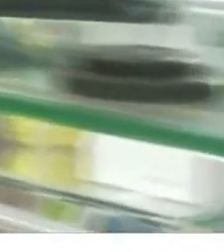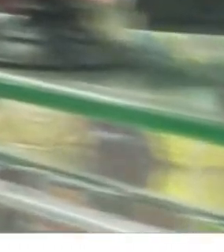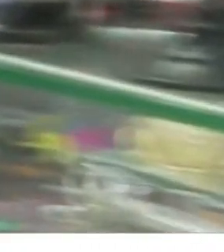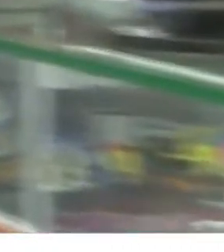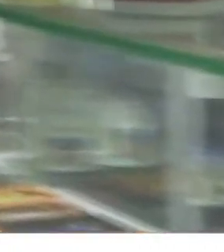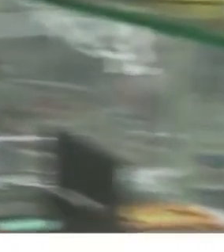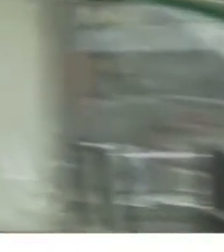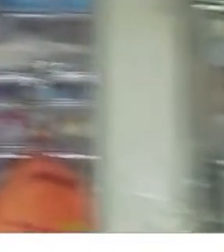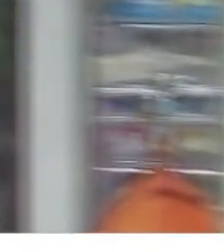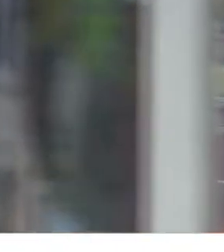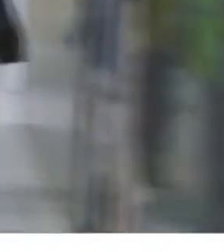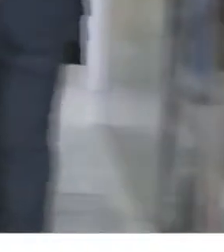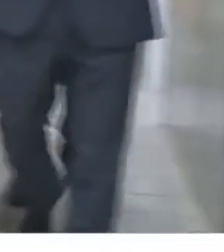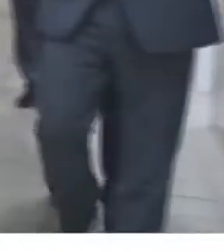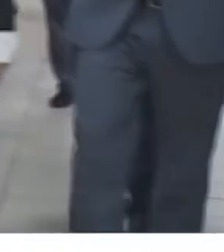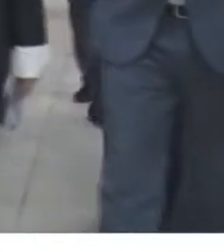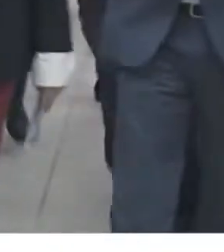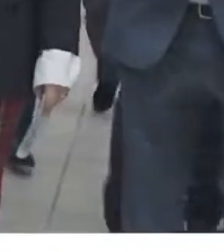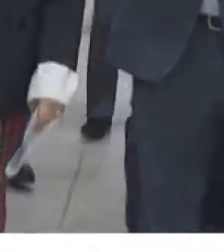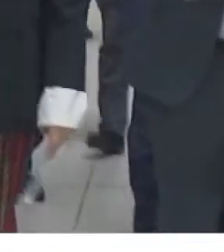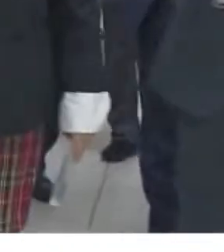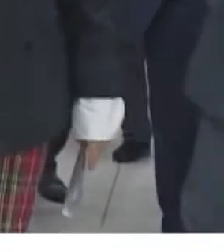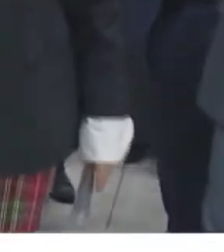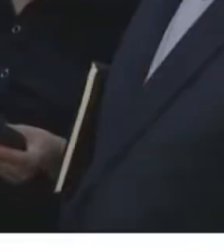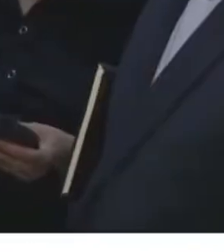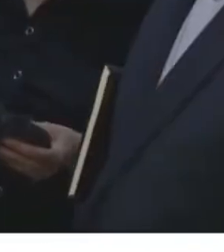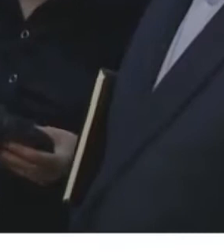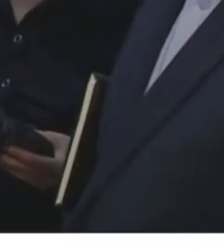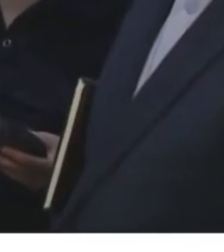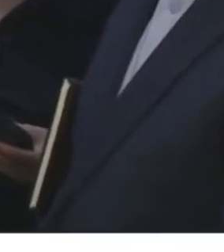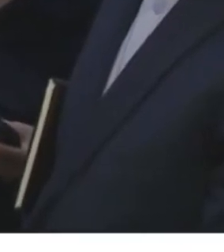үйінің сыйымдылығынан 30%-дан артық емес адам кіргізу ұсынылып отыр.